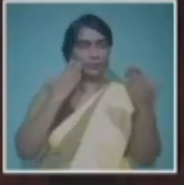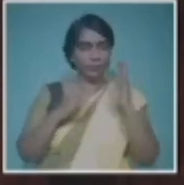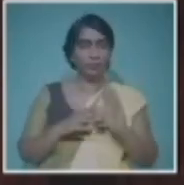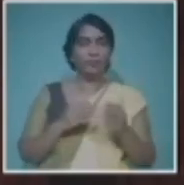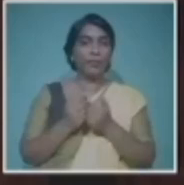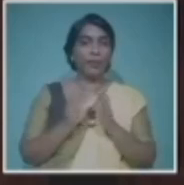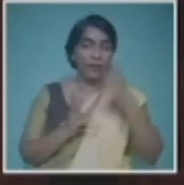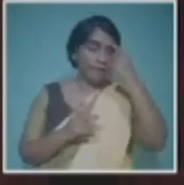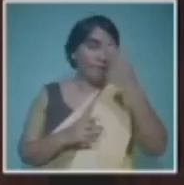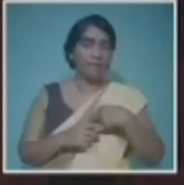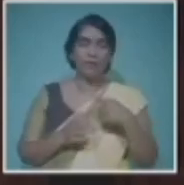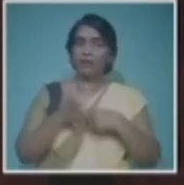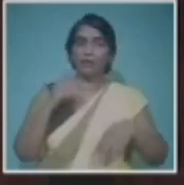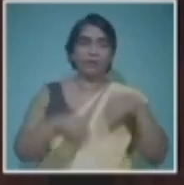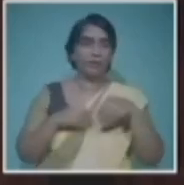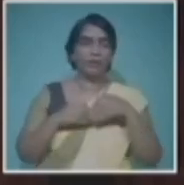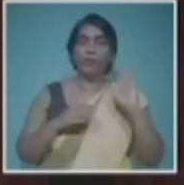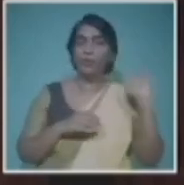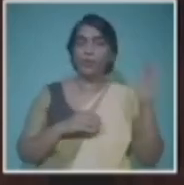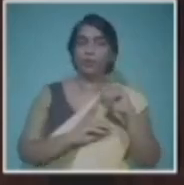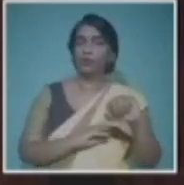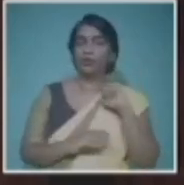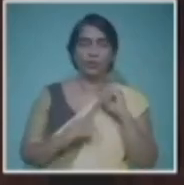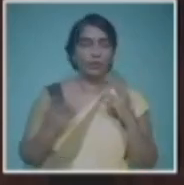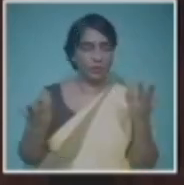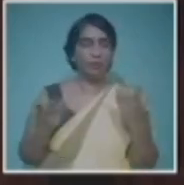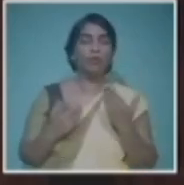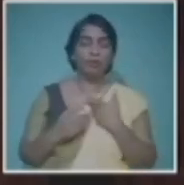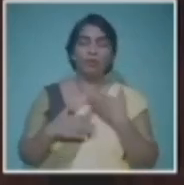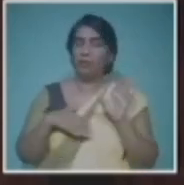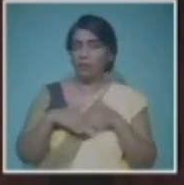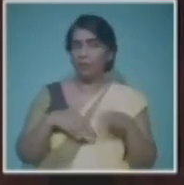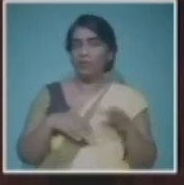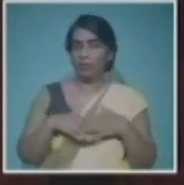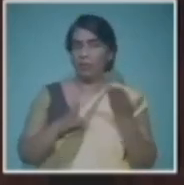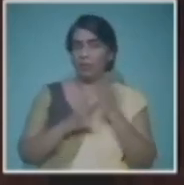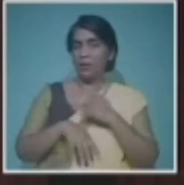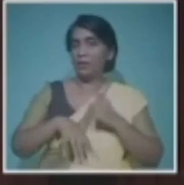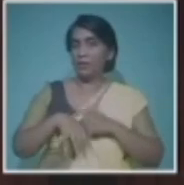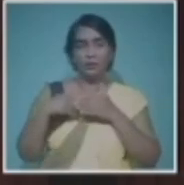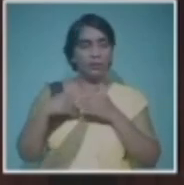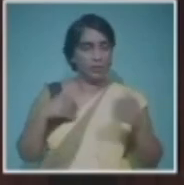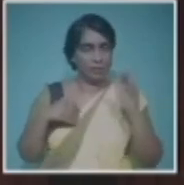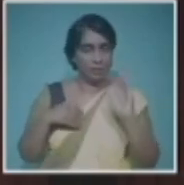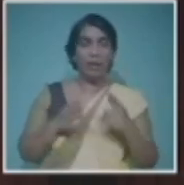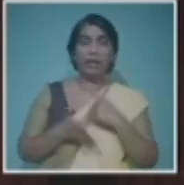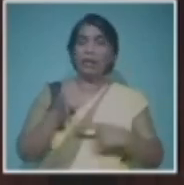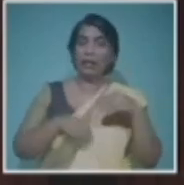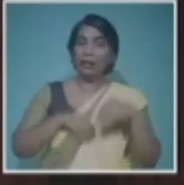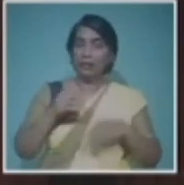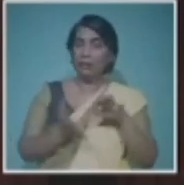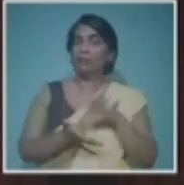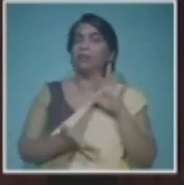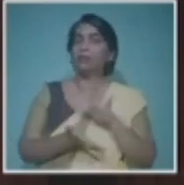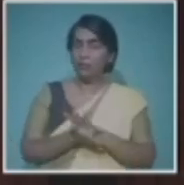හෘද සාක්ෂියේ එකඟව දේශපාලනය කරන්න හැම කෙනාටම ශක්තිය නැහැ අපි ඒක අත්දකිනවා පහුගිය කාල පරිච්ඡේදවල අපි ඒ දේශපාලන තීන්දු